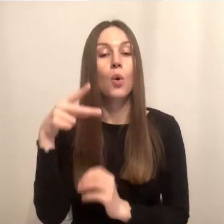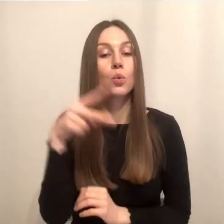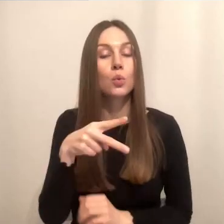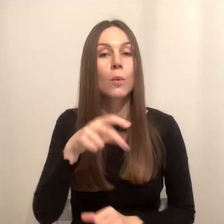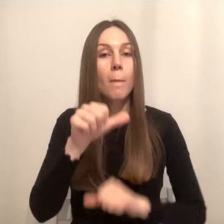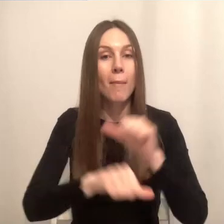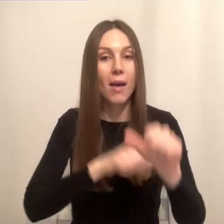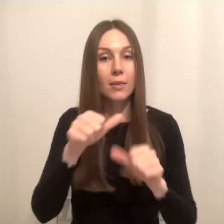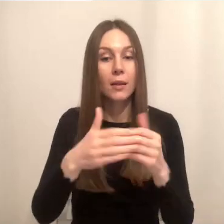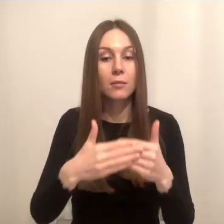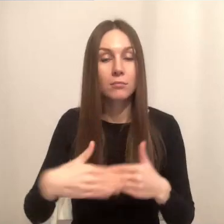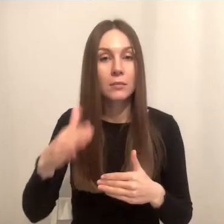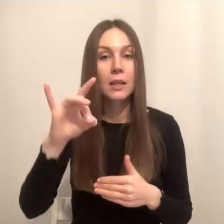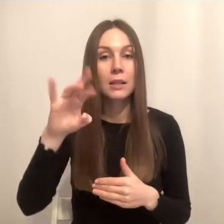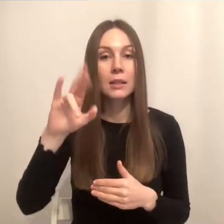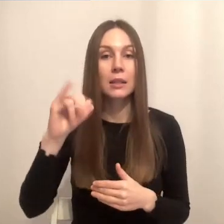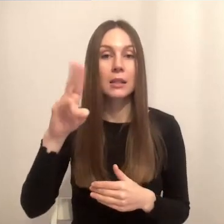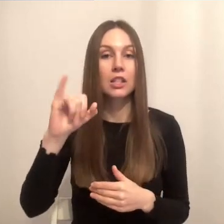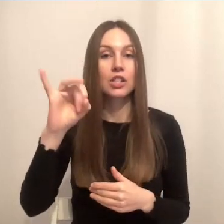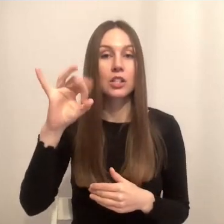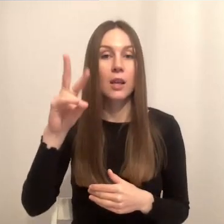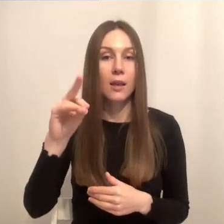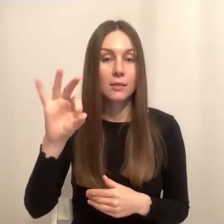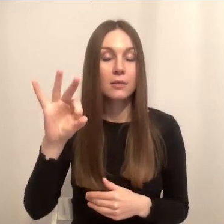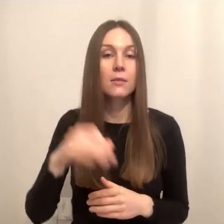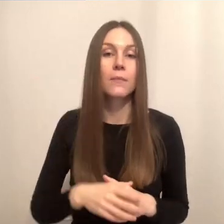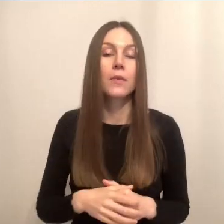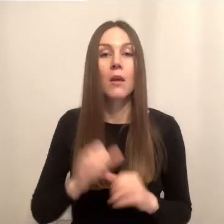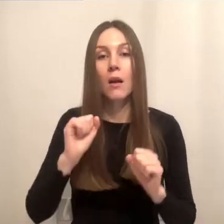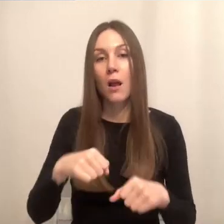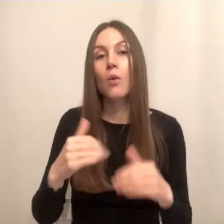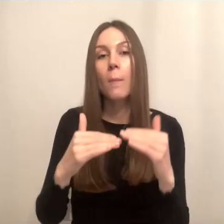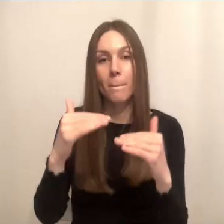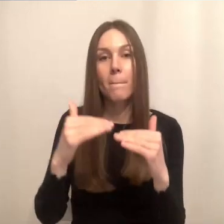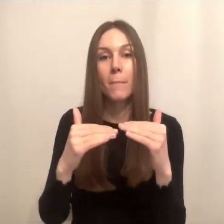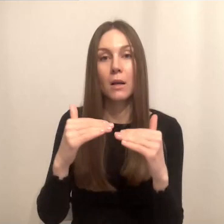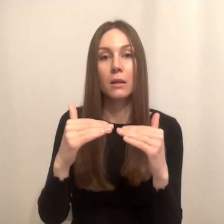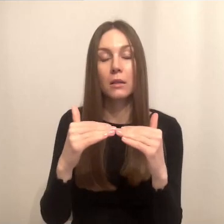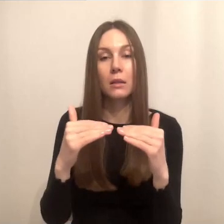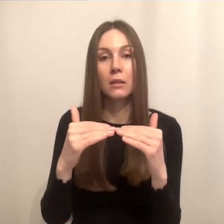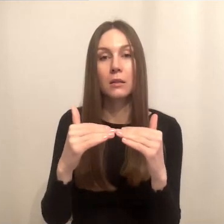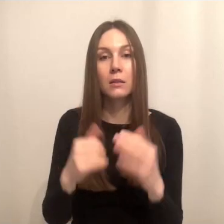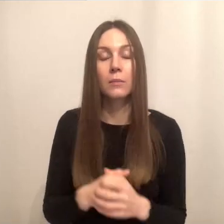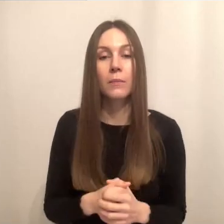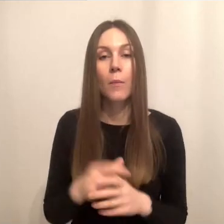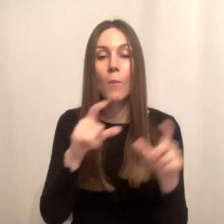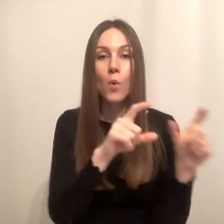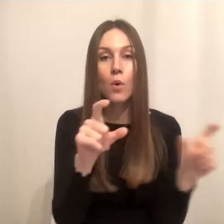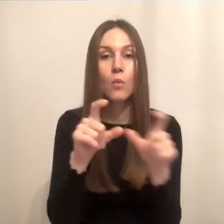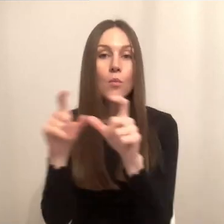dirbu Grigiškėse, tai irgi turiu palyginti didelį palygintis tas mokyklas.